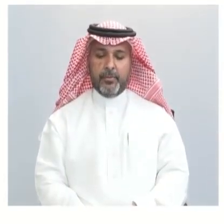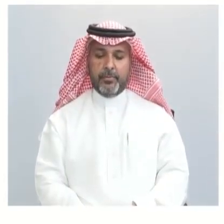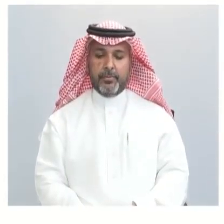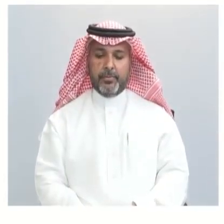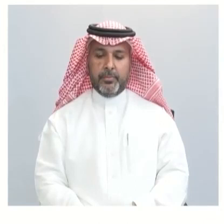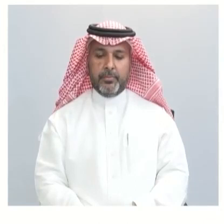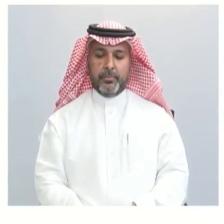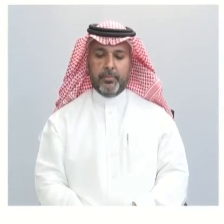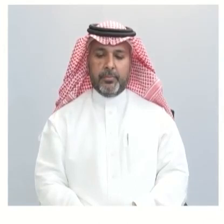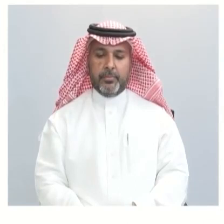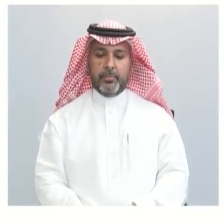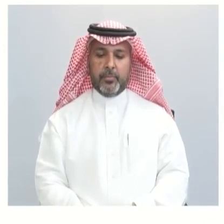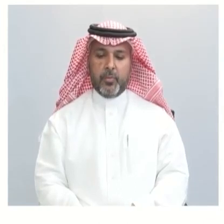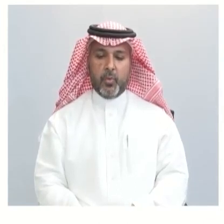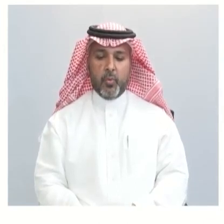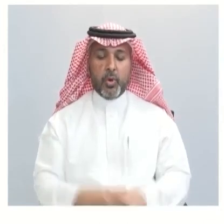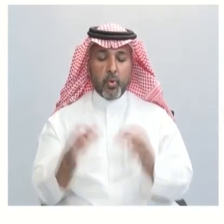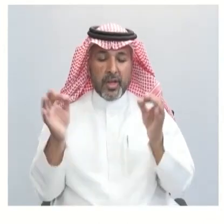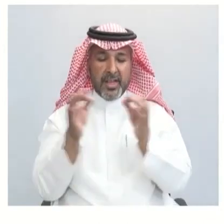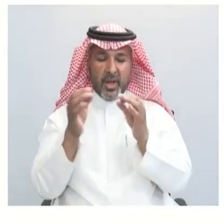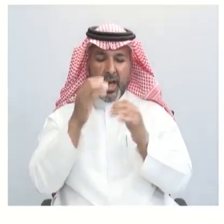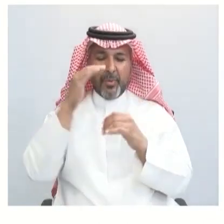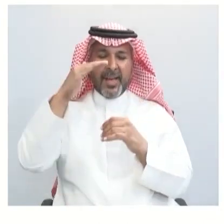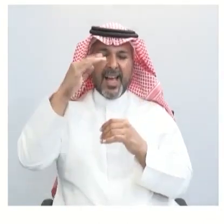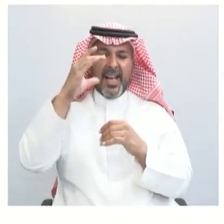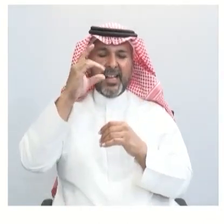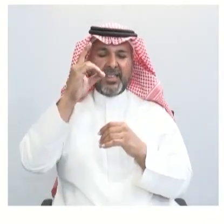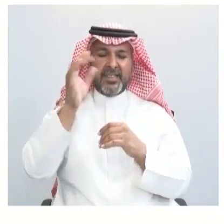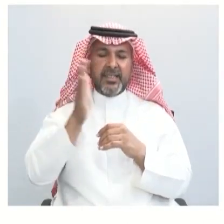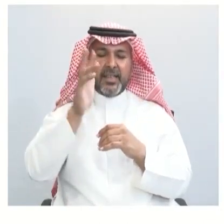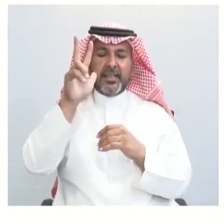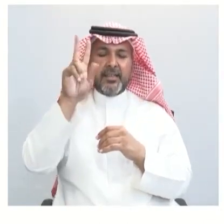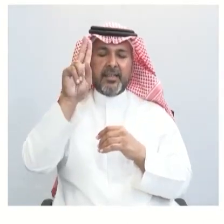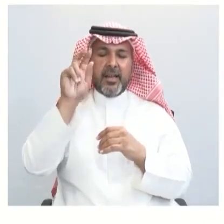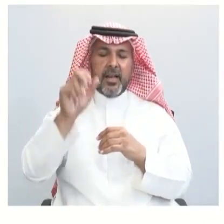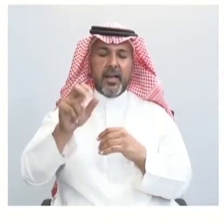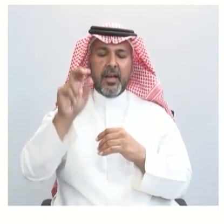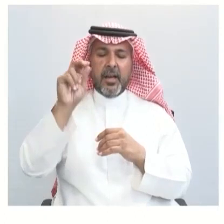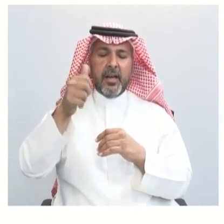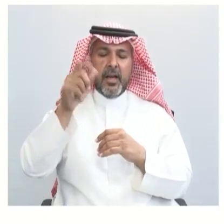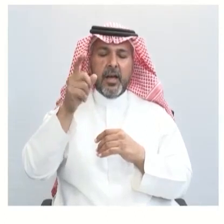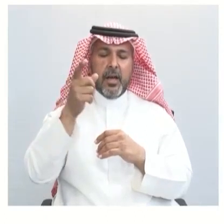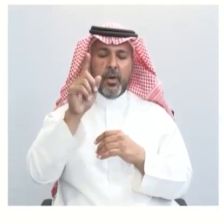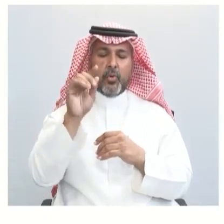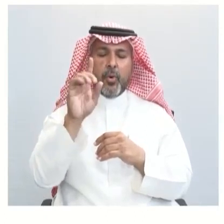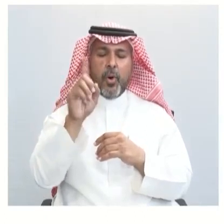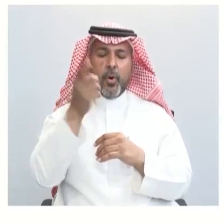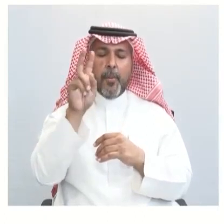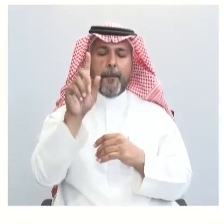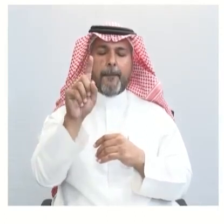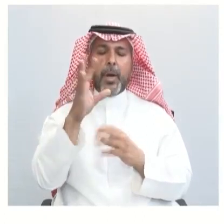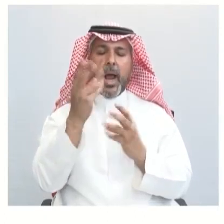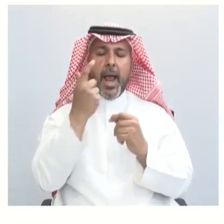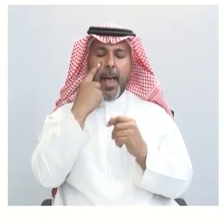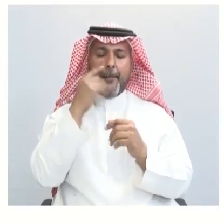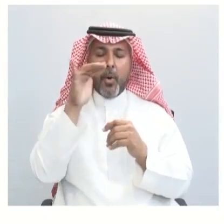نشوفها يعني نقول الداله لها مقطع اذا كانت ايش قطعت محور اكس او محور واي تكون